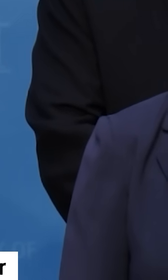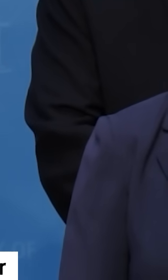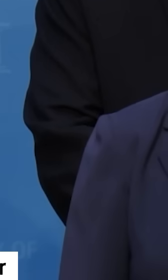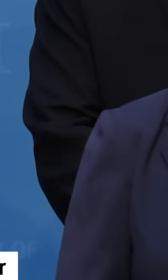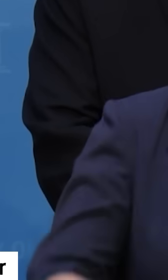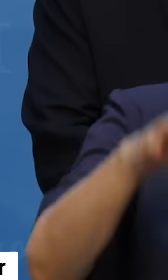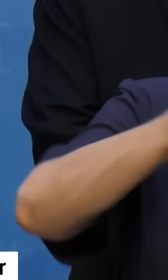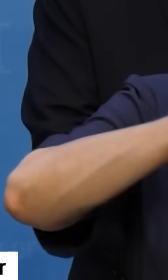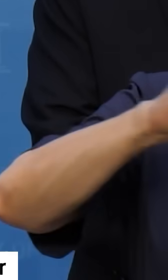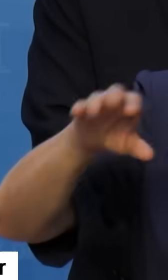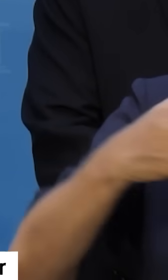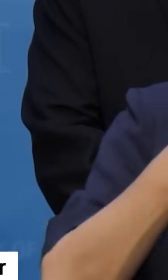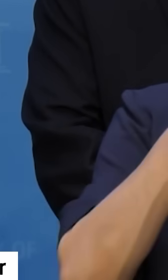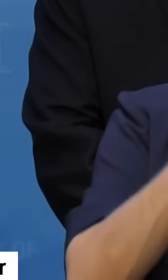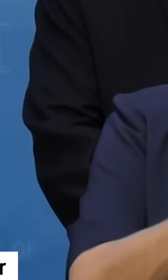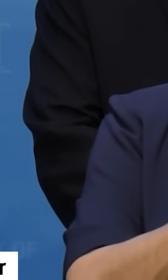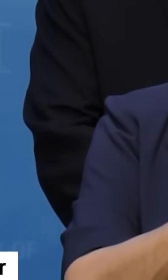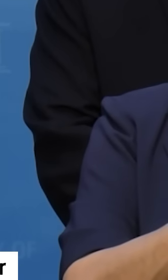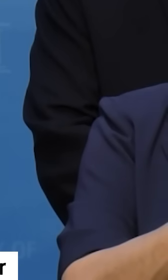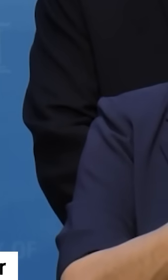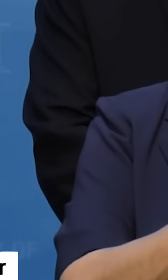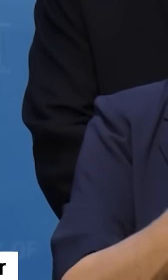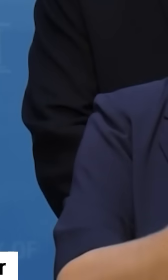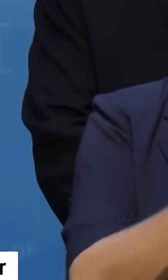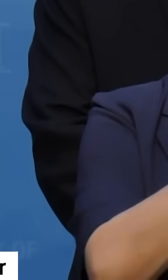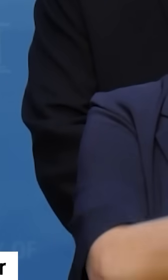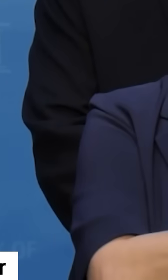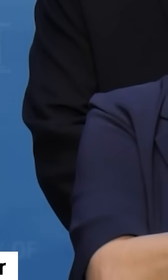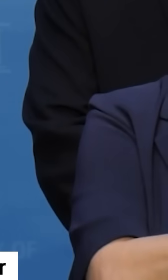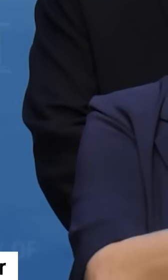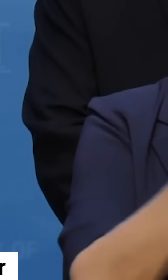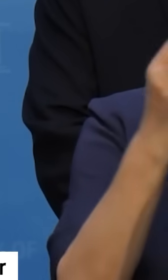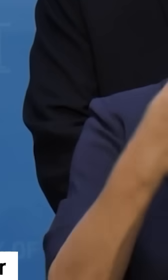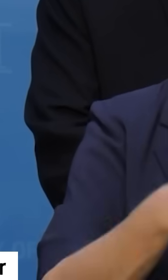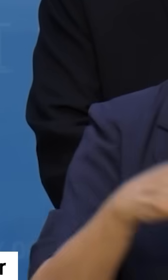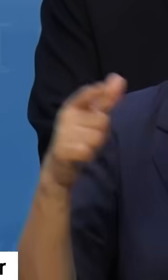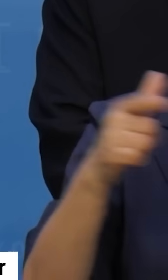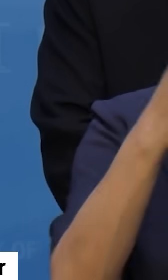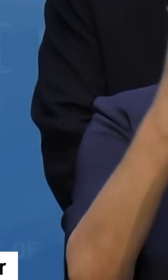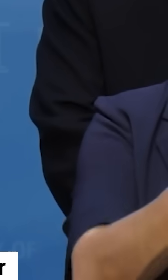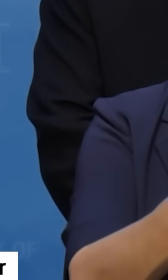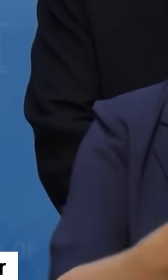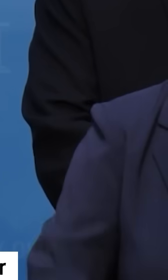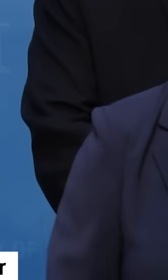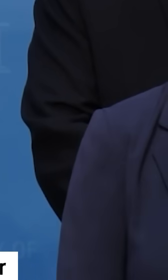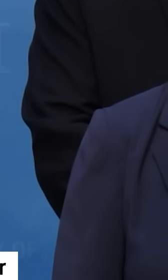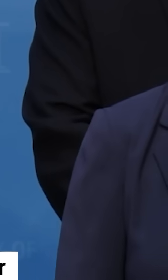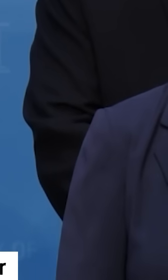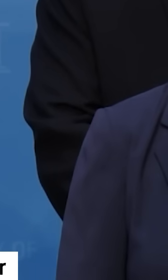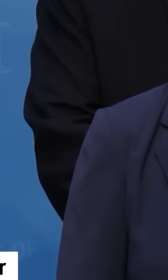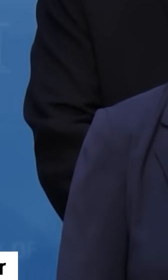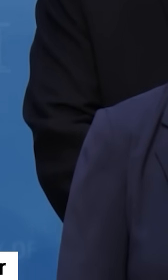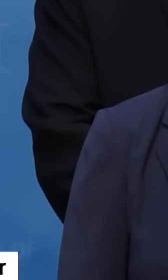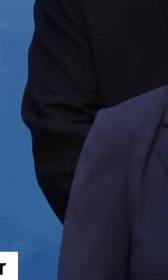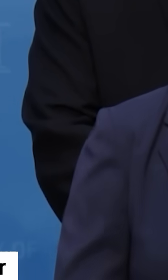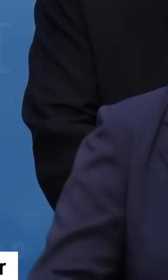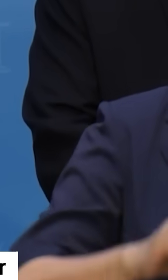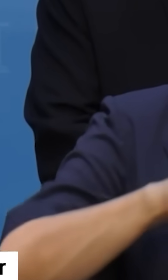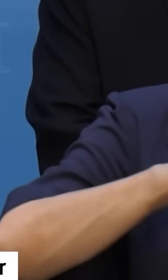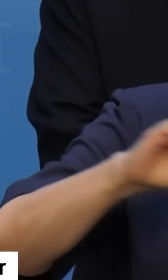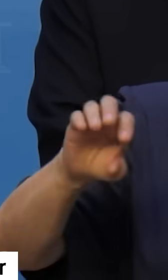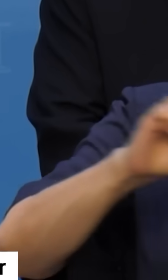오염수 방류의 위험성을 과장하거나 축소하지 마십시오. 오염수 방류